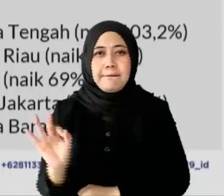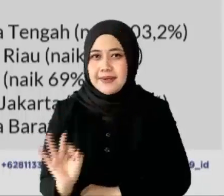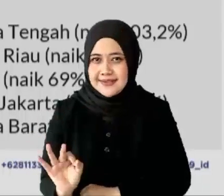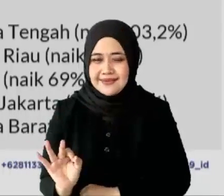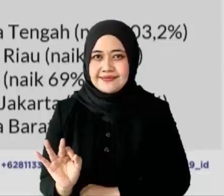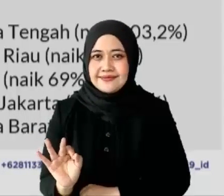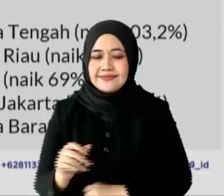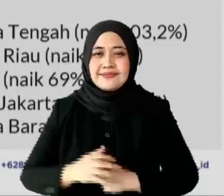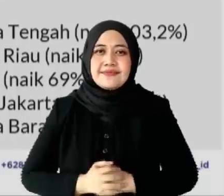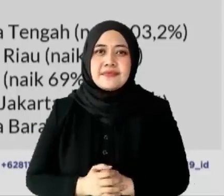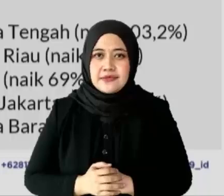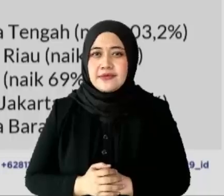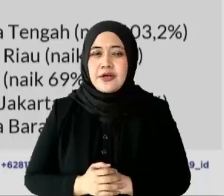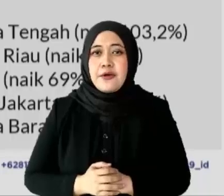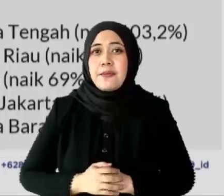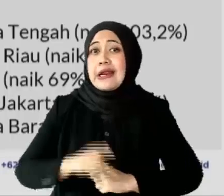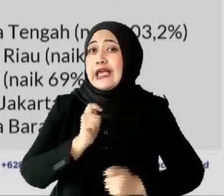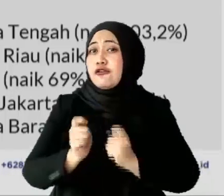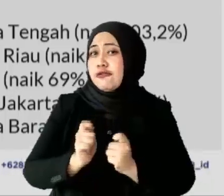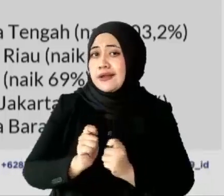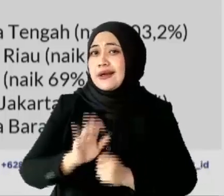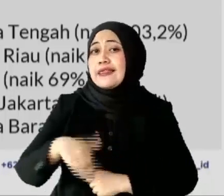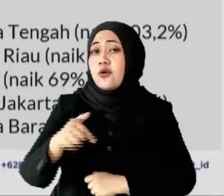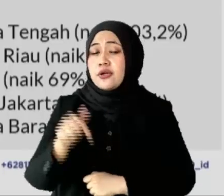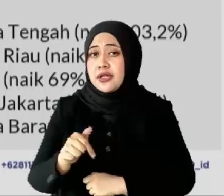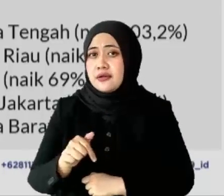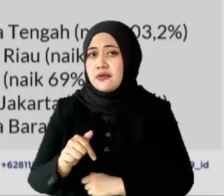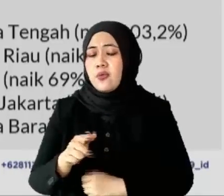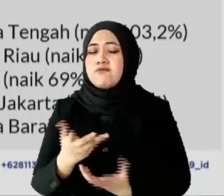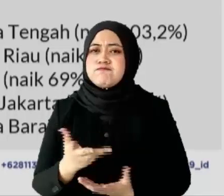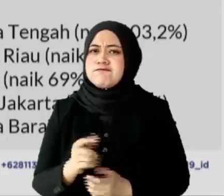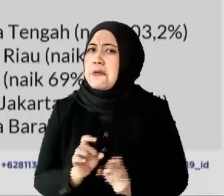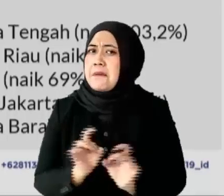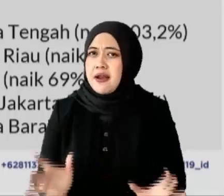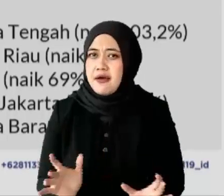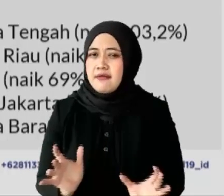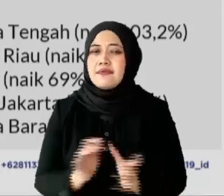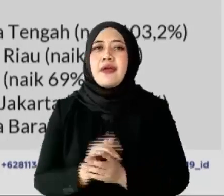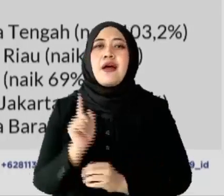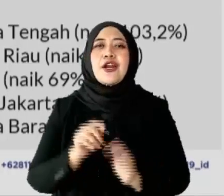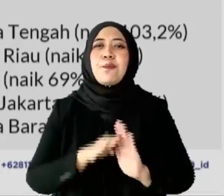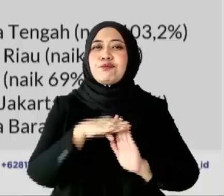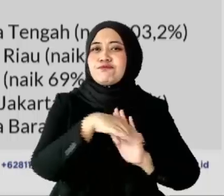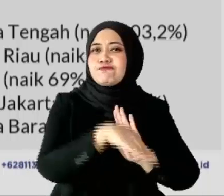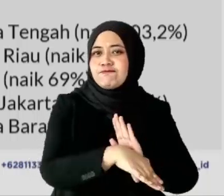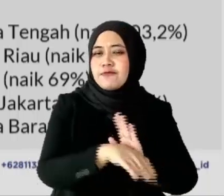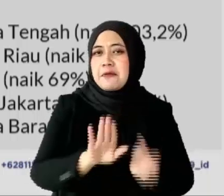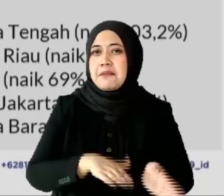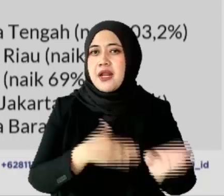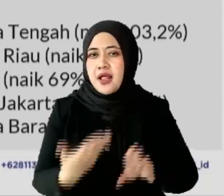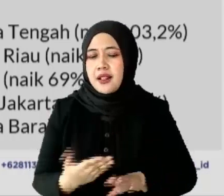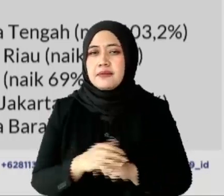66,34%. Sedangkan pada periode Idul Fitri ini justru sebaliknya, terjadi penurunan kematian